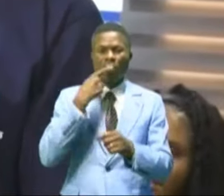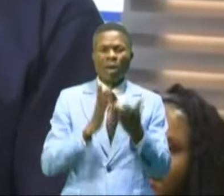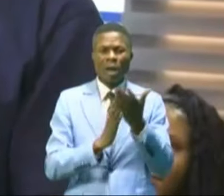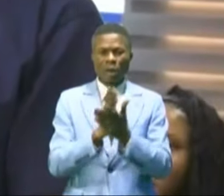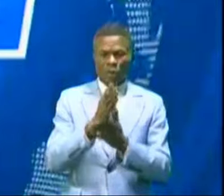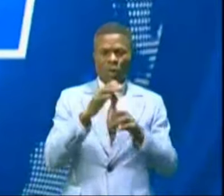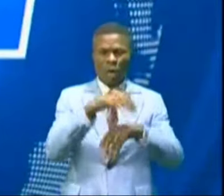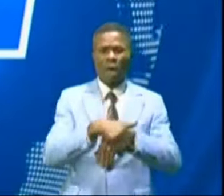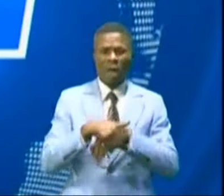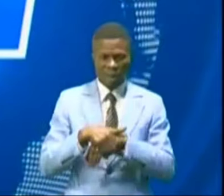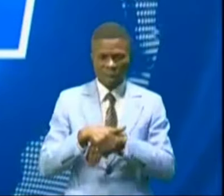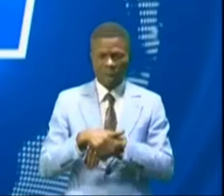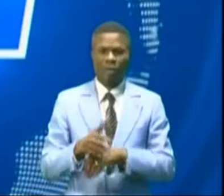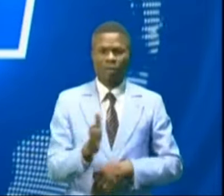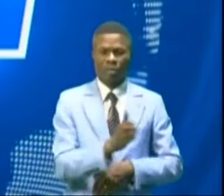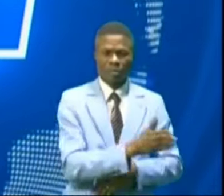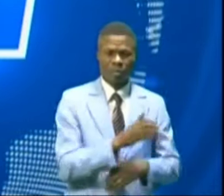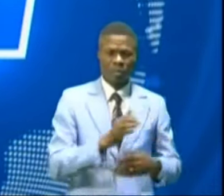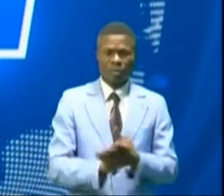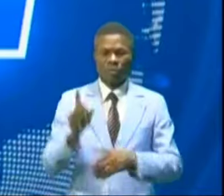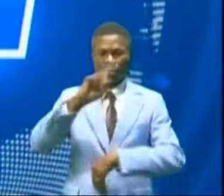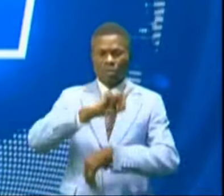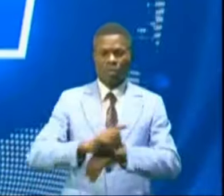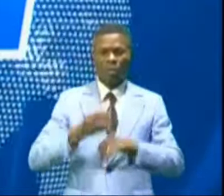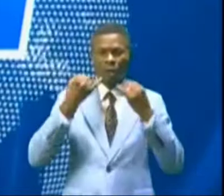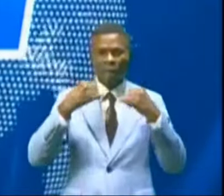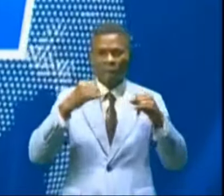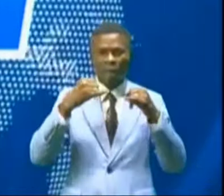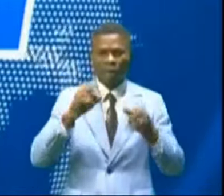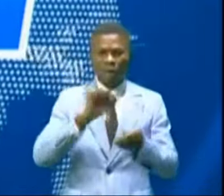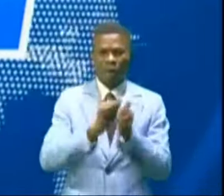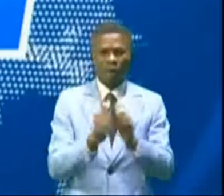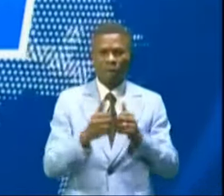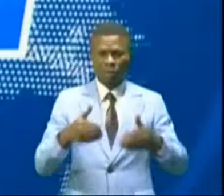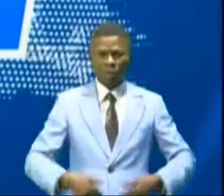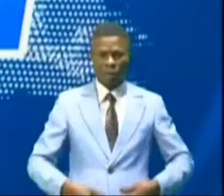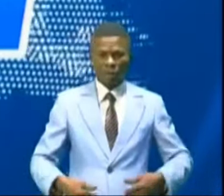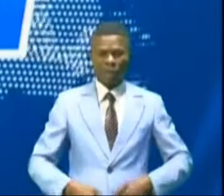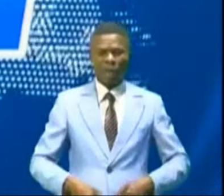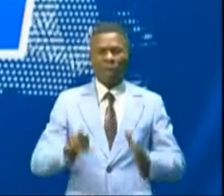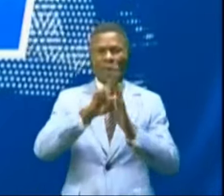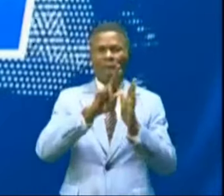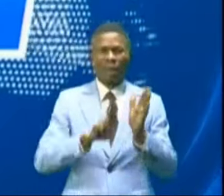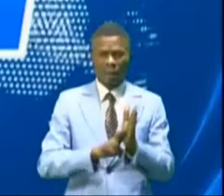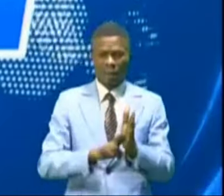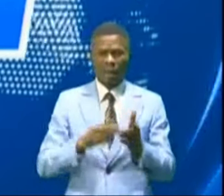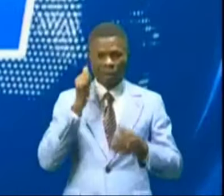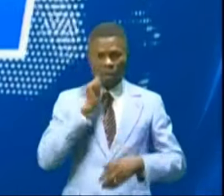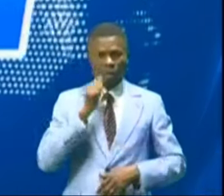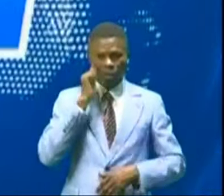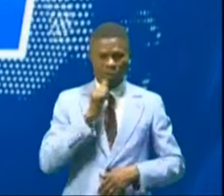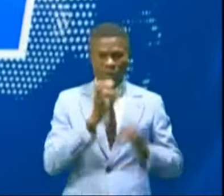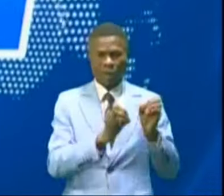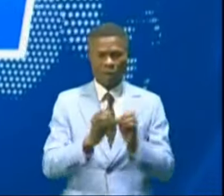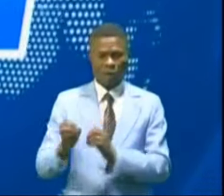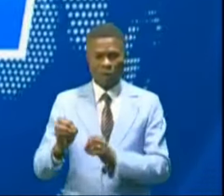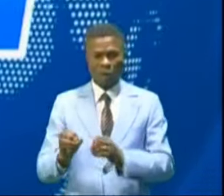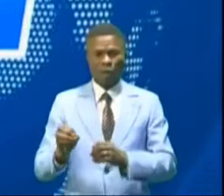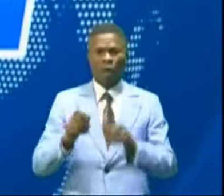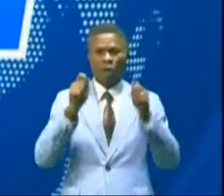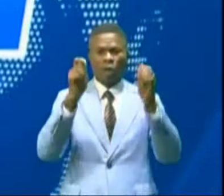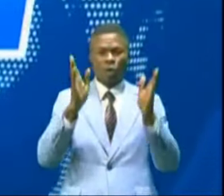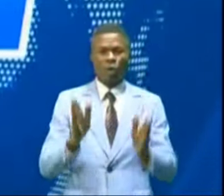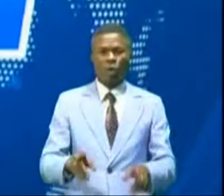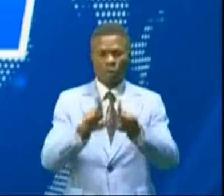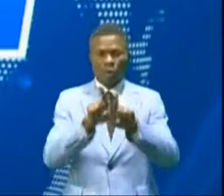l'anglais. Une journée d'information sur l'hygiène menstruelle a été organisée à l'intention des journalistes